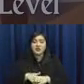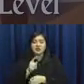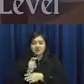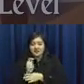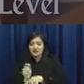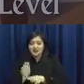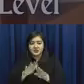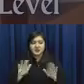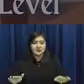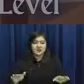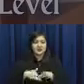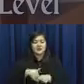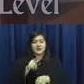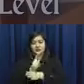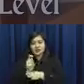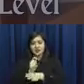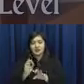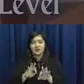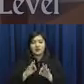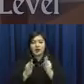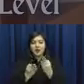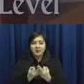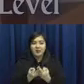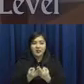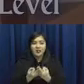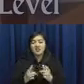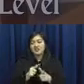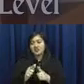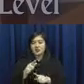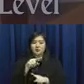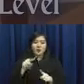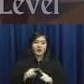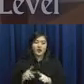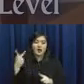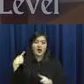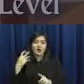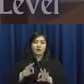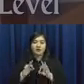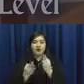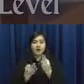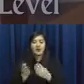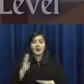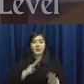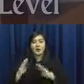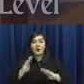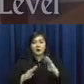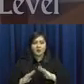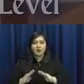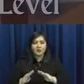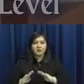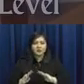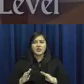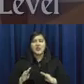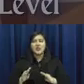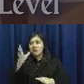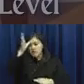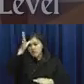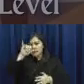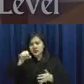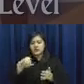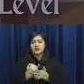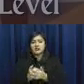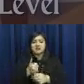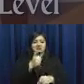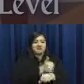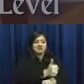Exactly yun. The picture. Tama. Huwag natin itanggi ang katotohanan. Mga kapatid, hindi lamang po yan. Ito pa po. Ito, sinasabi ko nga. Minsan nakakalukot nito si